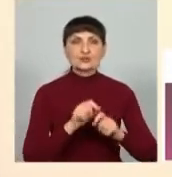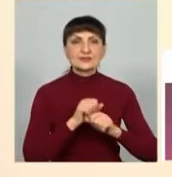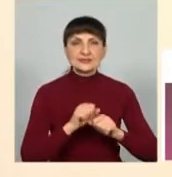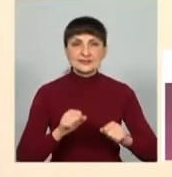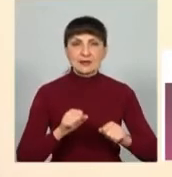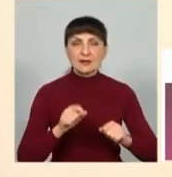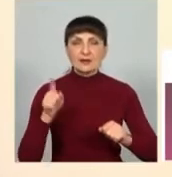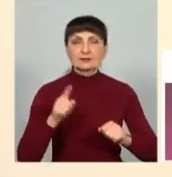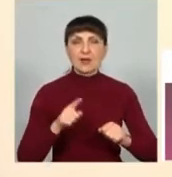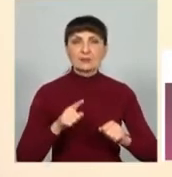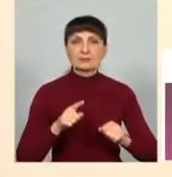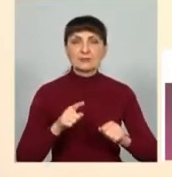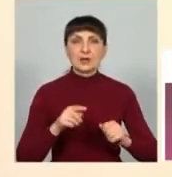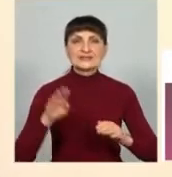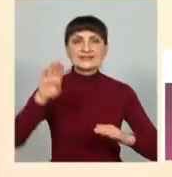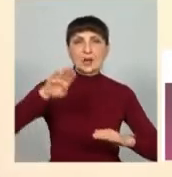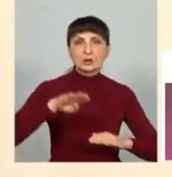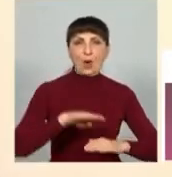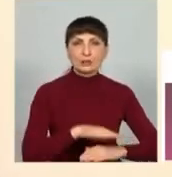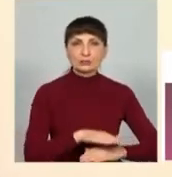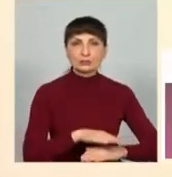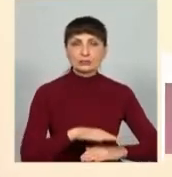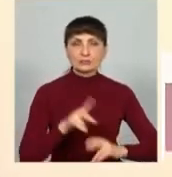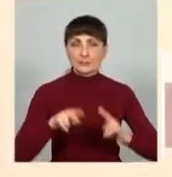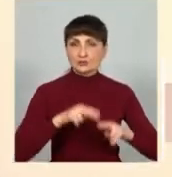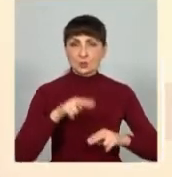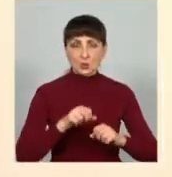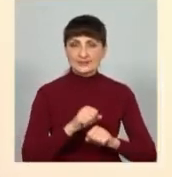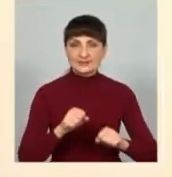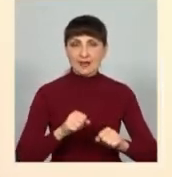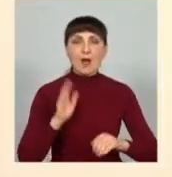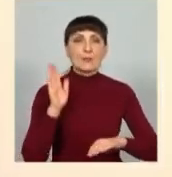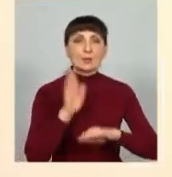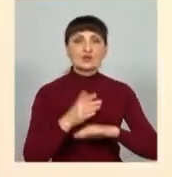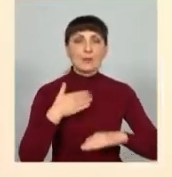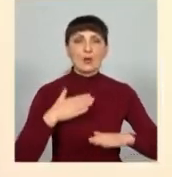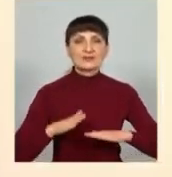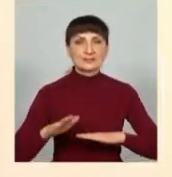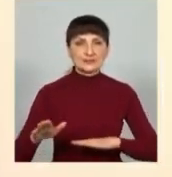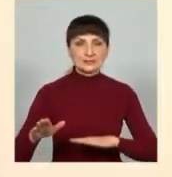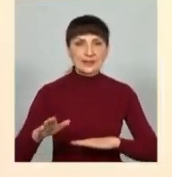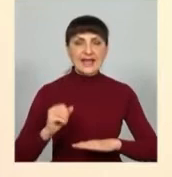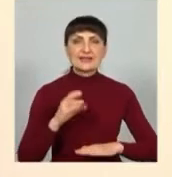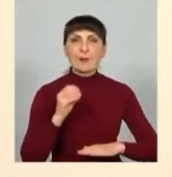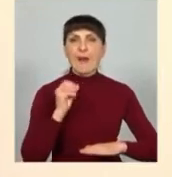средств естественных склонов. Поручаю моему заместителю Азербаеву